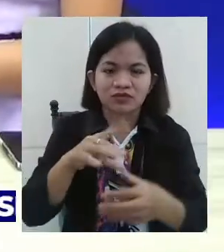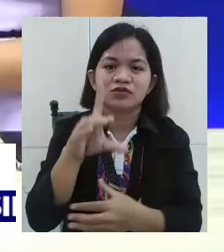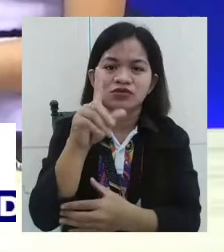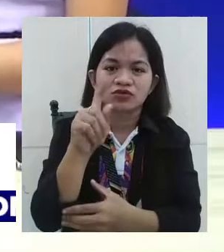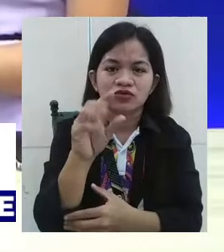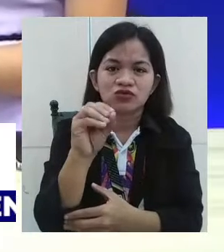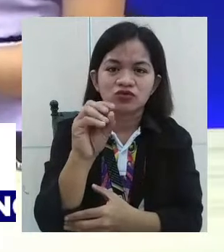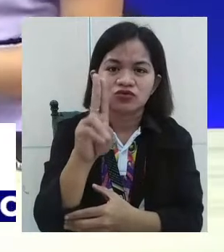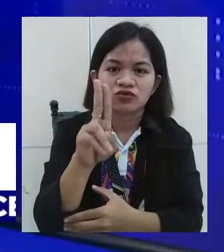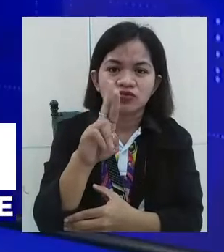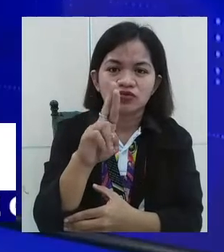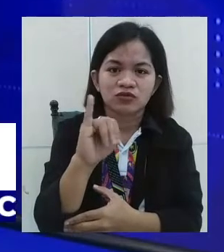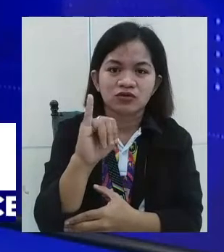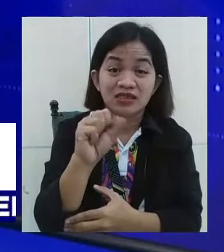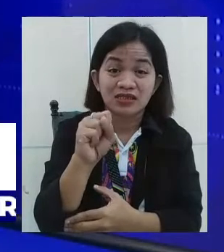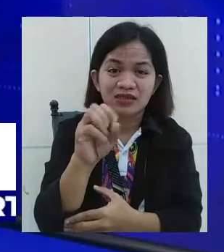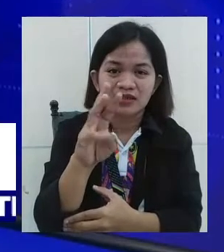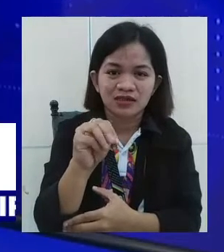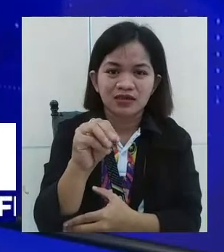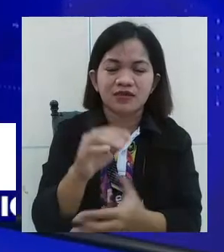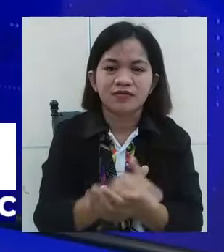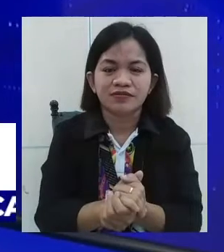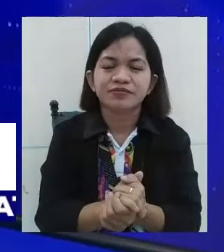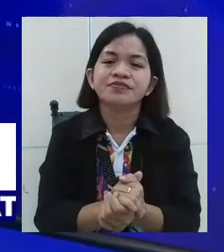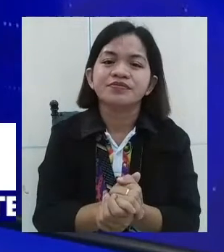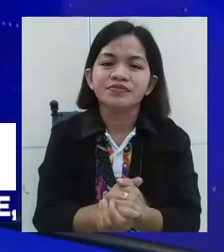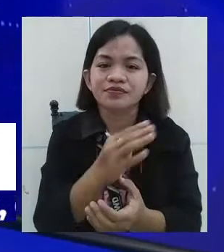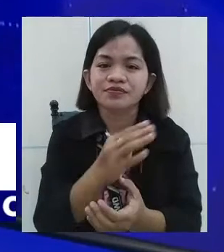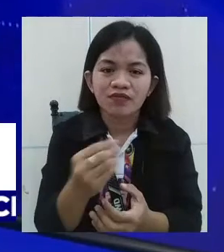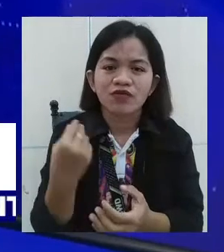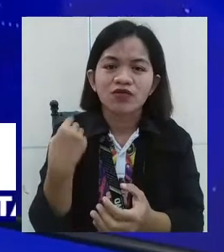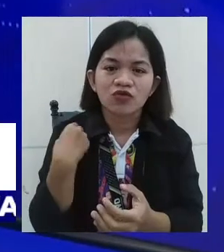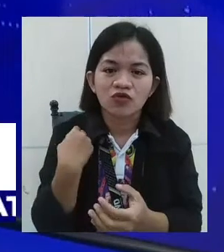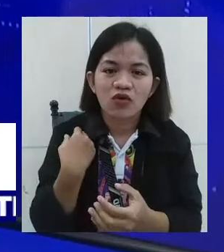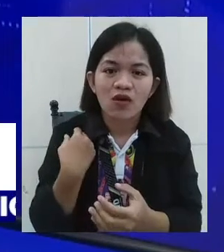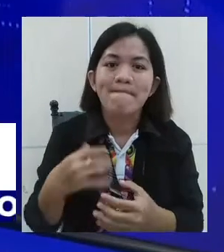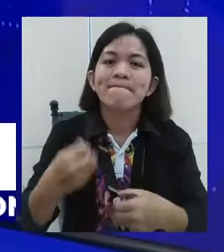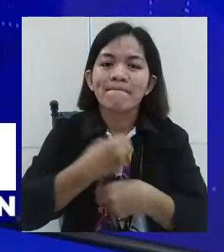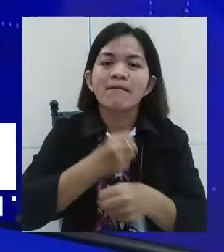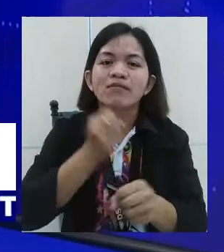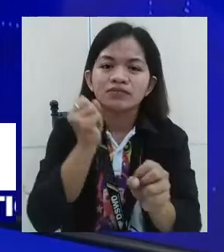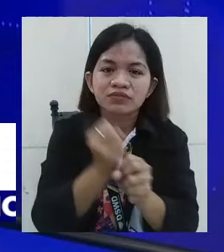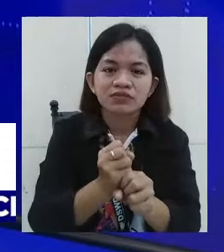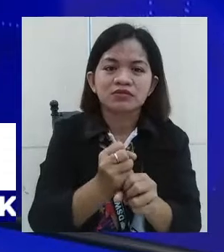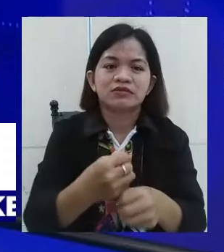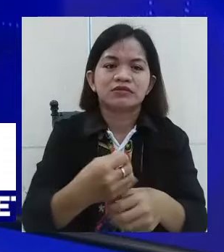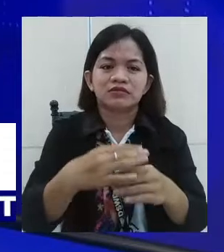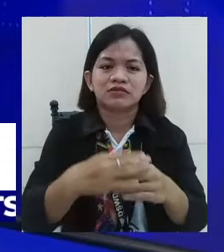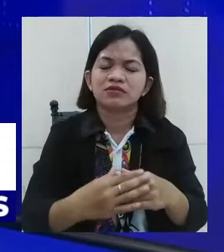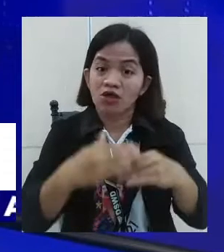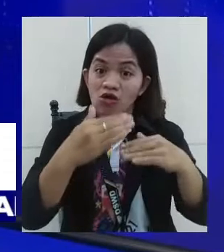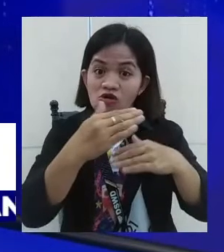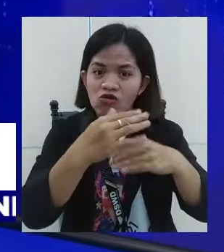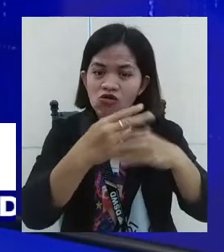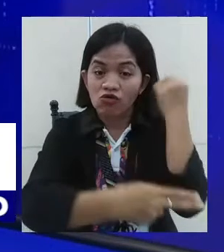maybe, yung ma-institutionalize yung mga hotels natin sa operating in any parts of